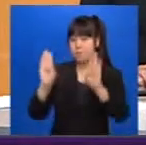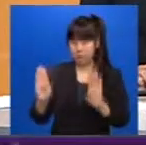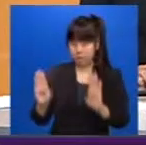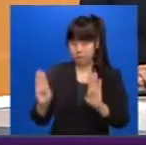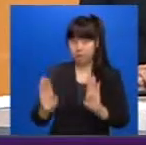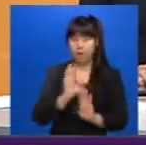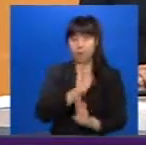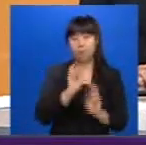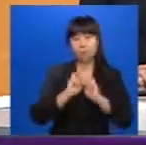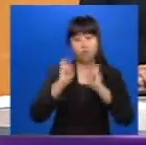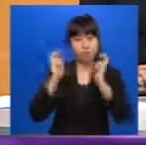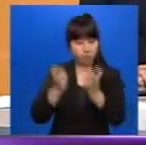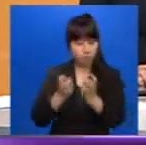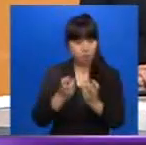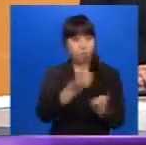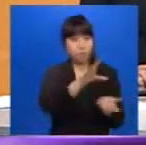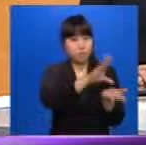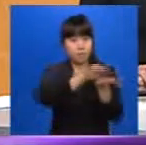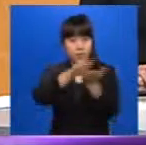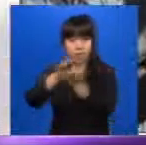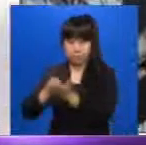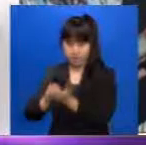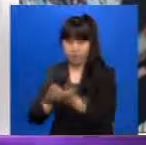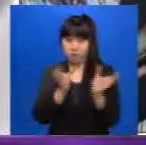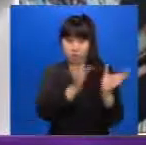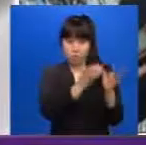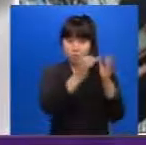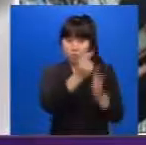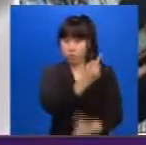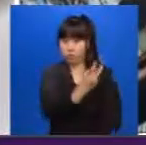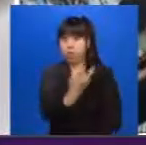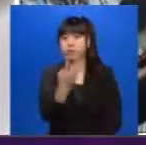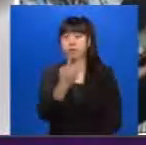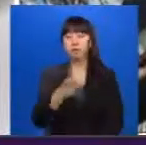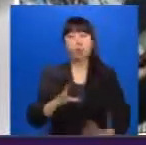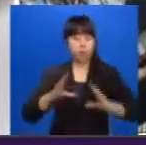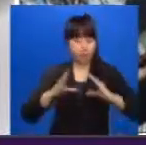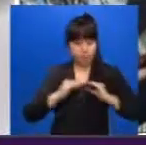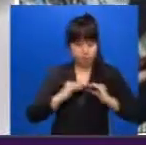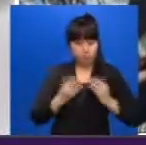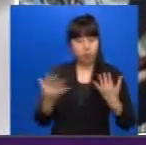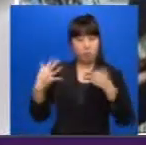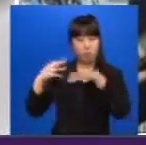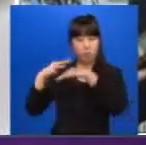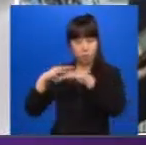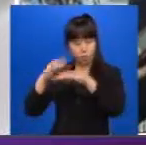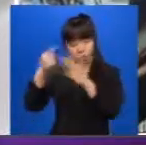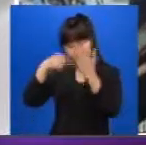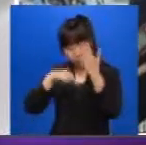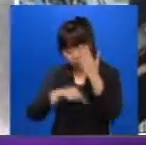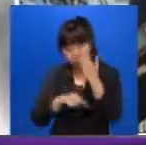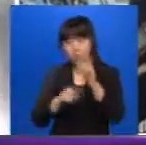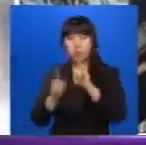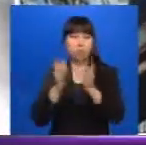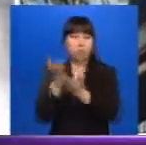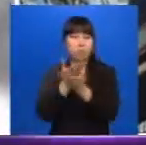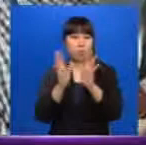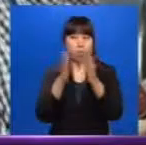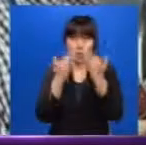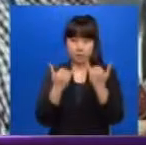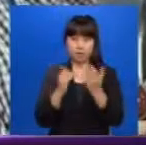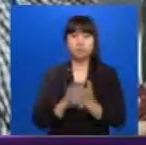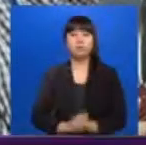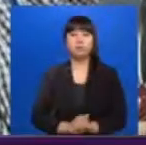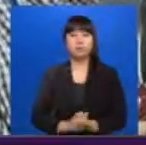ความคิดเห็นแล้วก็ 4พรรคการเมืองก็ได้ตอบรับนะคะในการร่วมลงพื้นที่กับกกต.เพื่อที่จะหารือกันในวันนี้ด้วยค่ะโดย